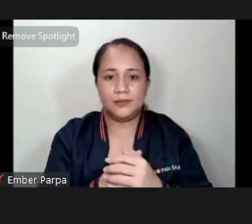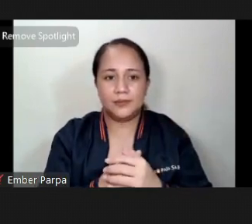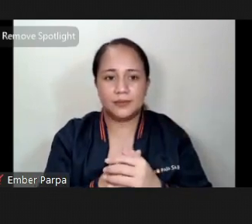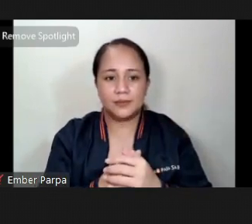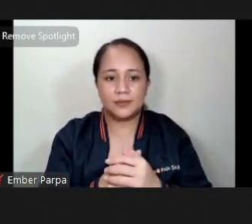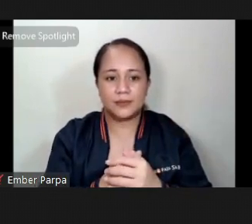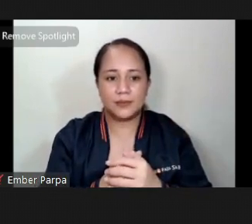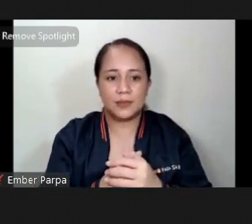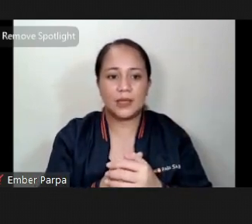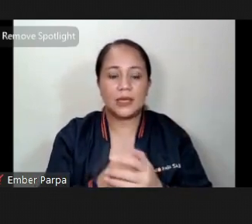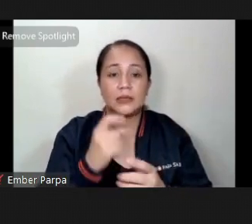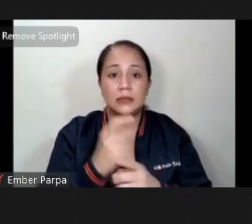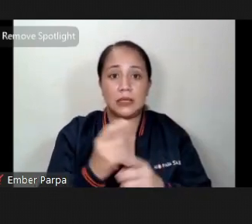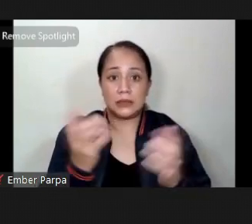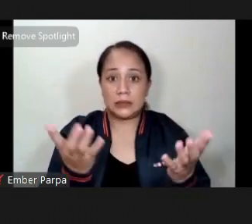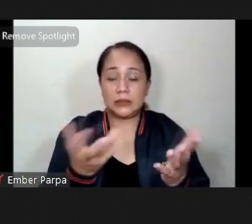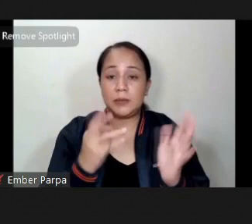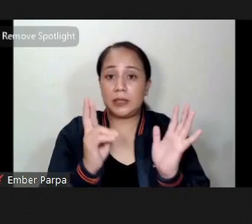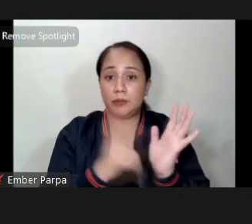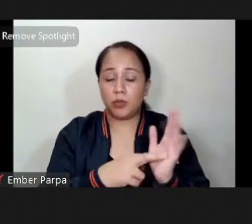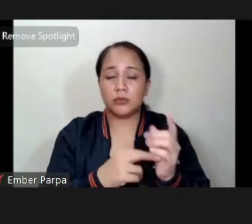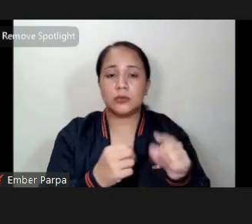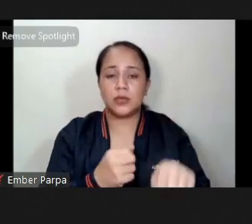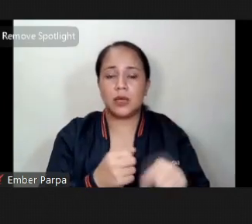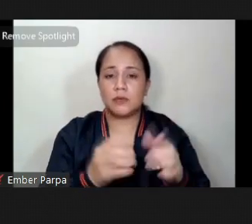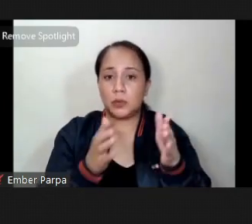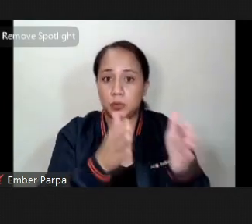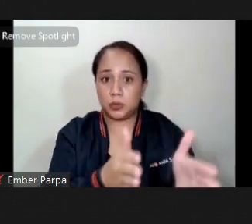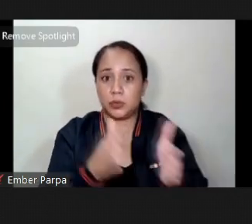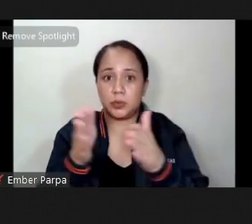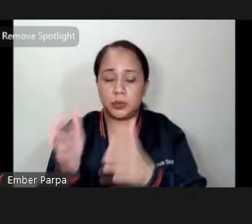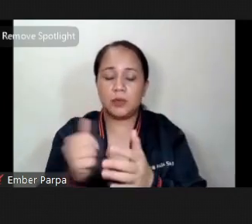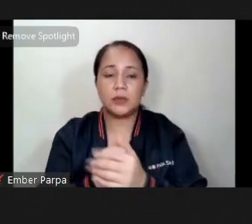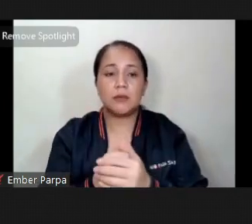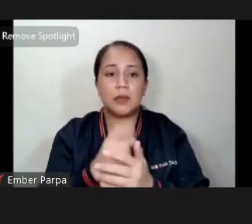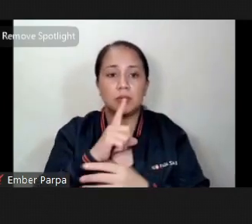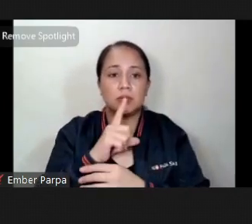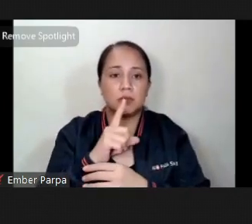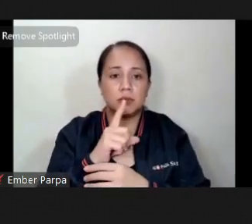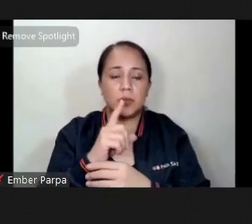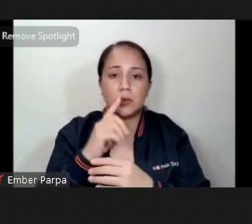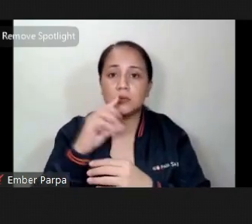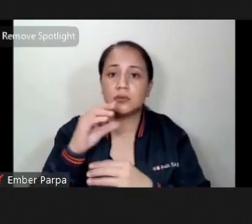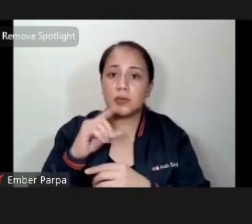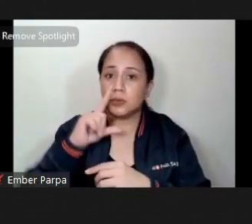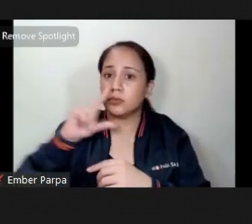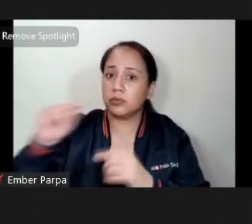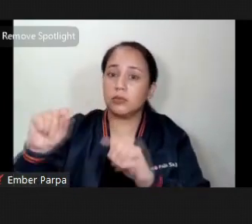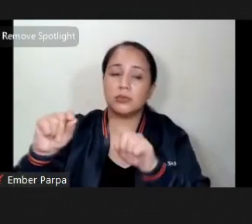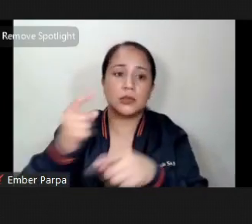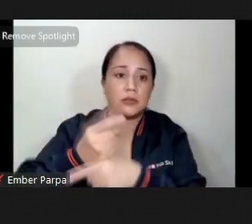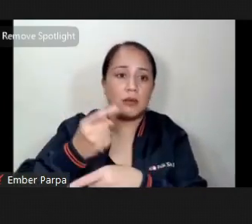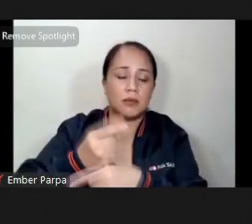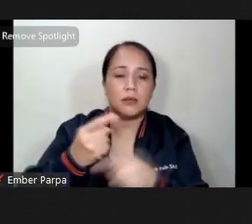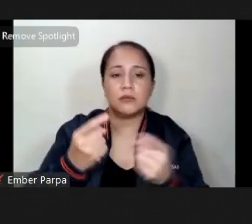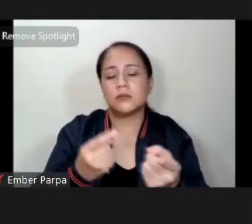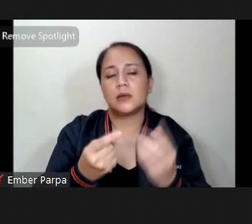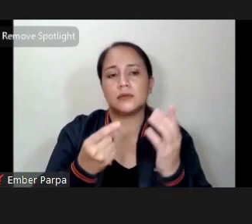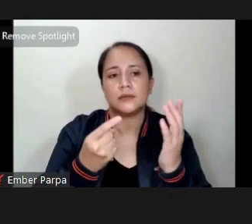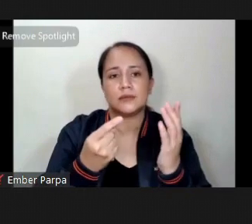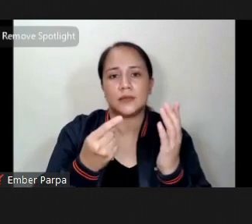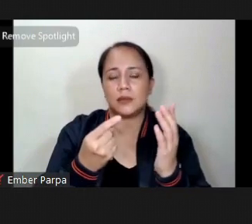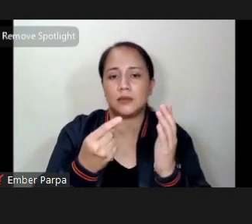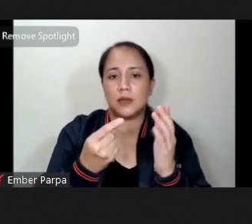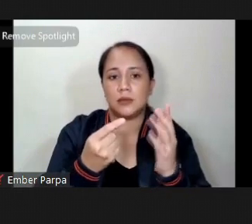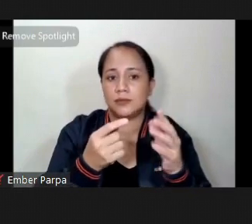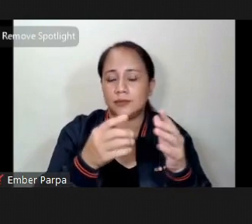Nandito ngayon para i-report sa atin ang mga paraan upang makapagsumbong sa proper channels. Stress ko lang, Ate Glay,